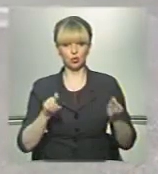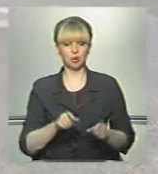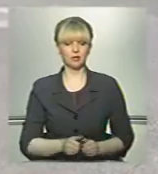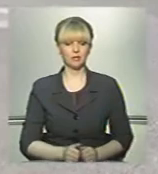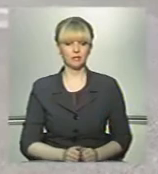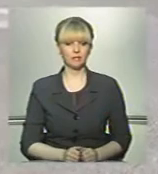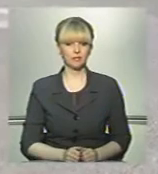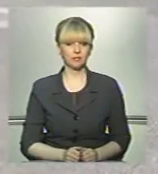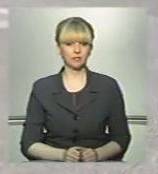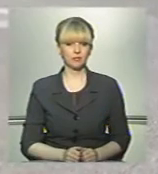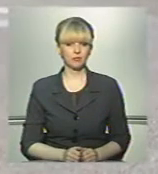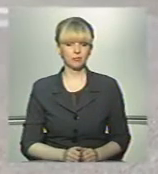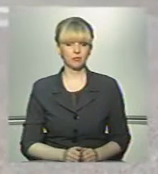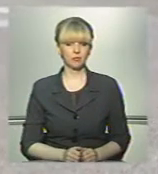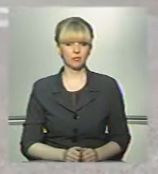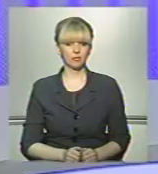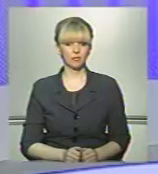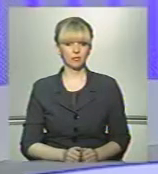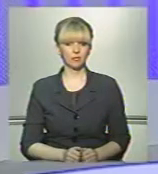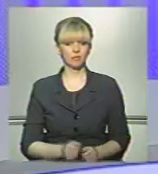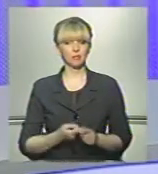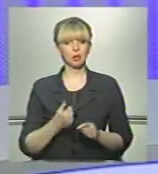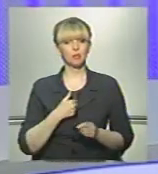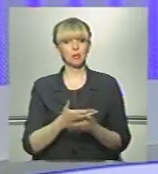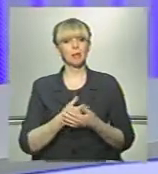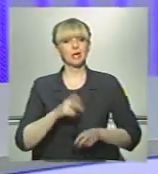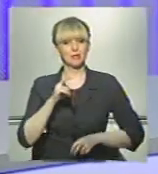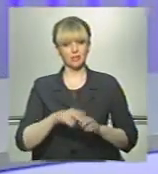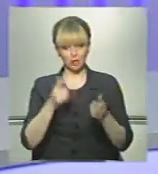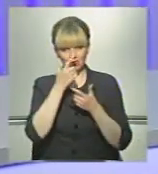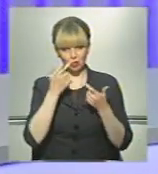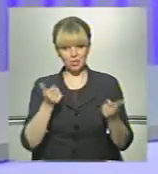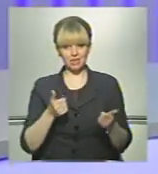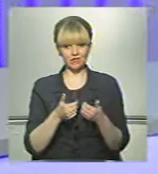Лупай, Назар Волошенюк, телеканал «Буковина». На цьому ми завершуємо